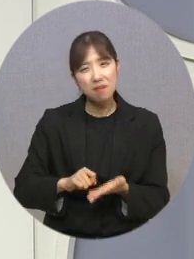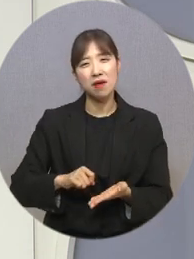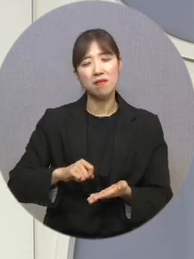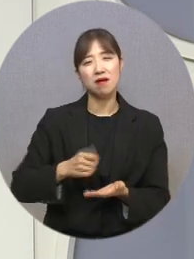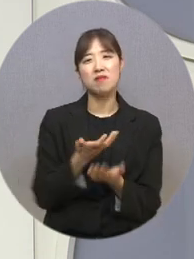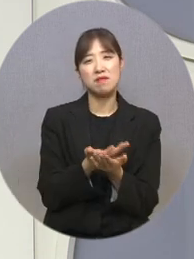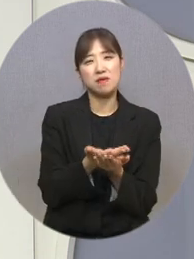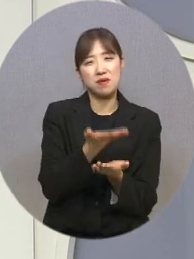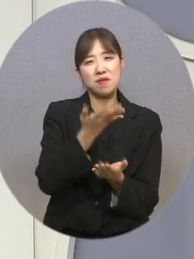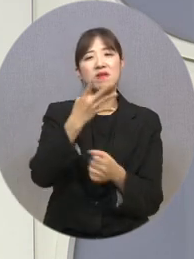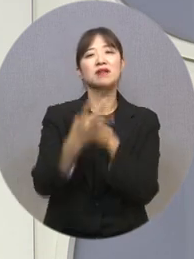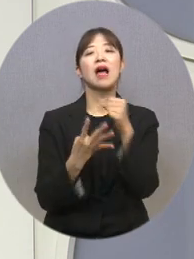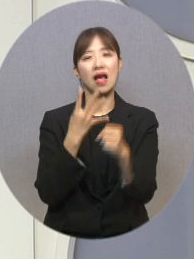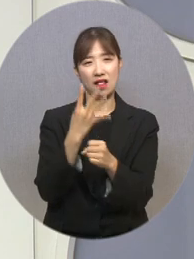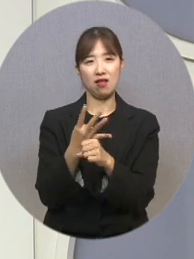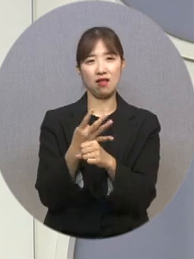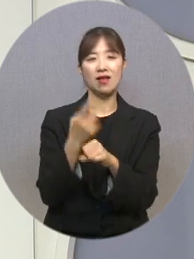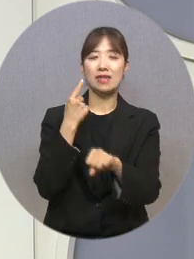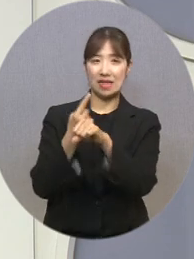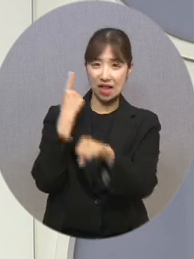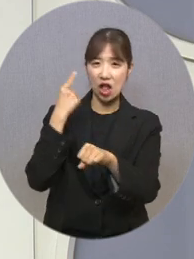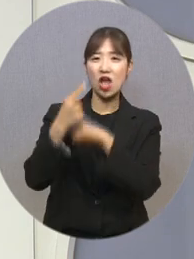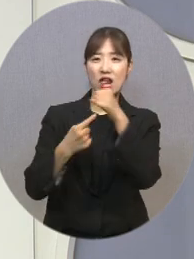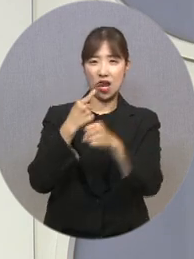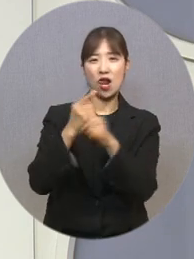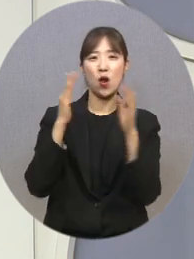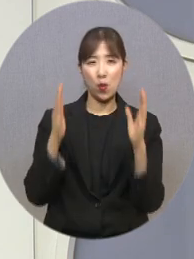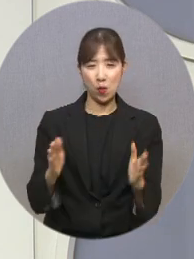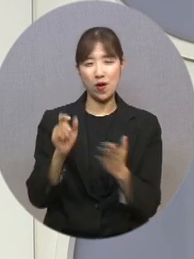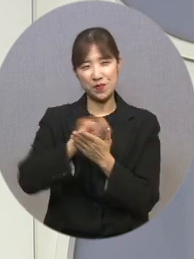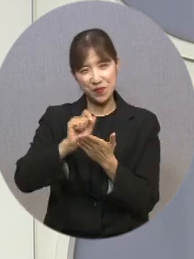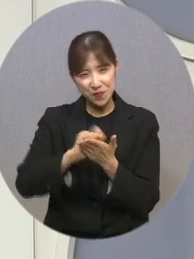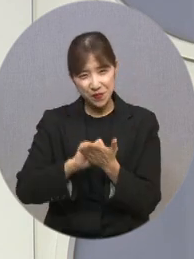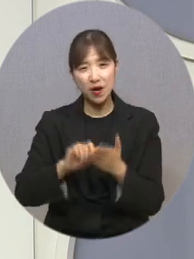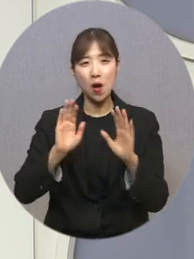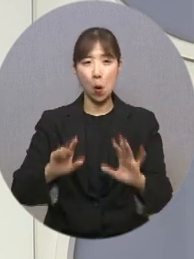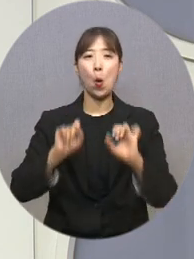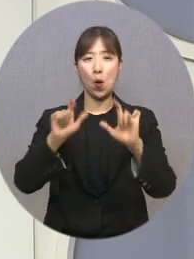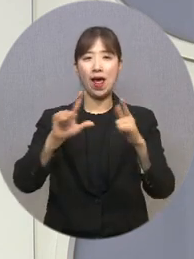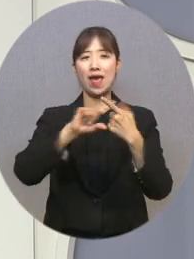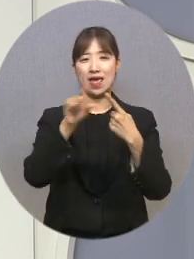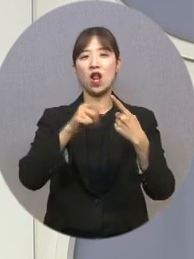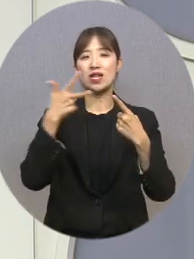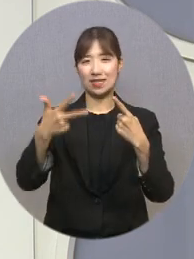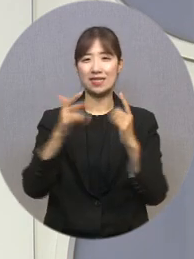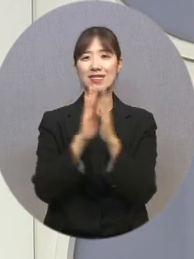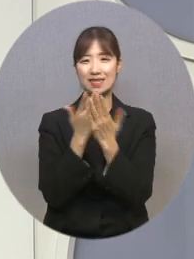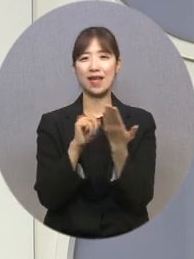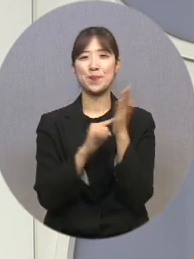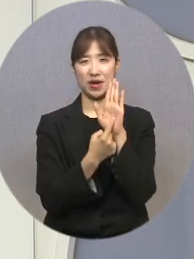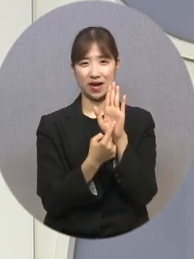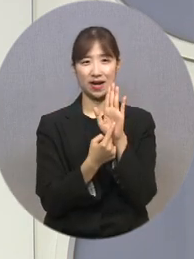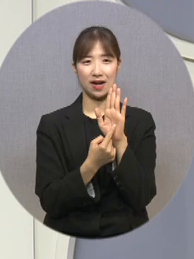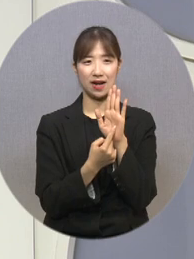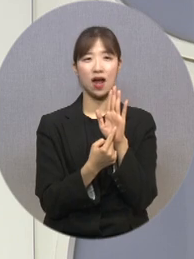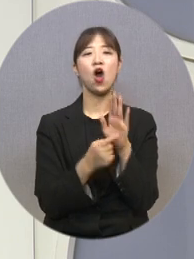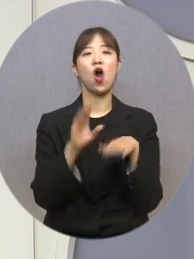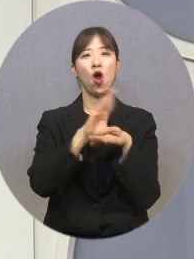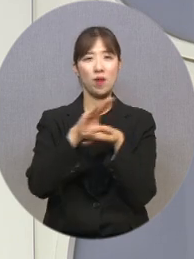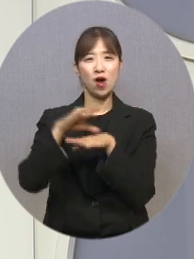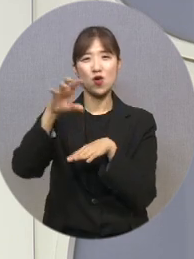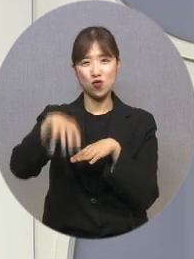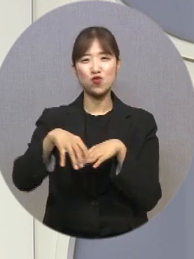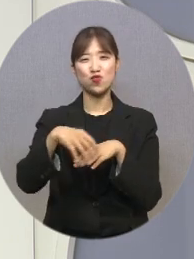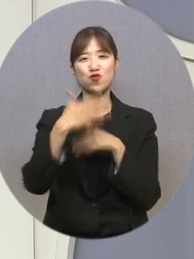자료 준비했고 작년 1년 동안 열심히 써서 금년 1월 7일 날 이제 책을 내게 됐습니다. 책을 내게 됐더니 이제 방송국 여기저기서